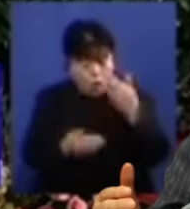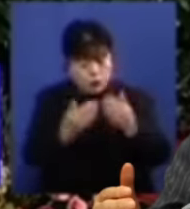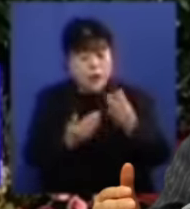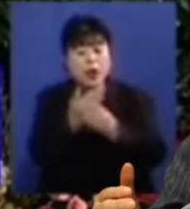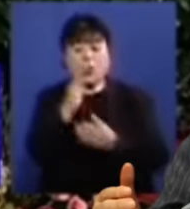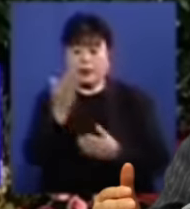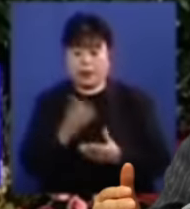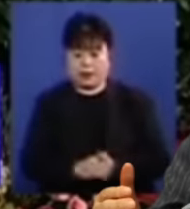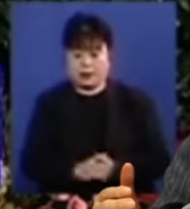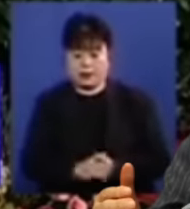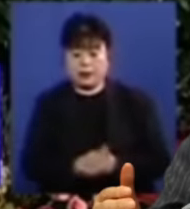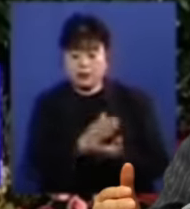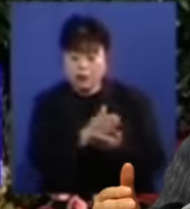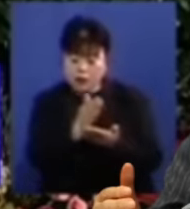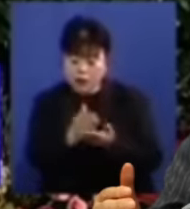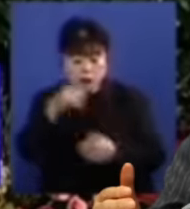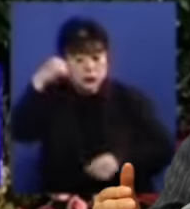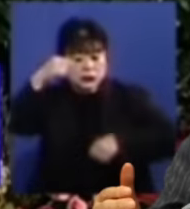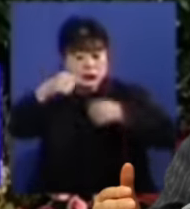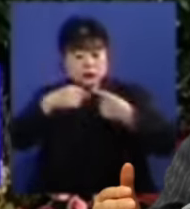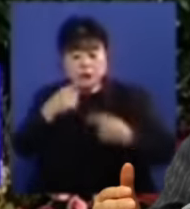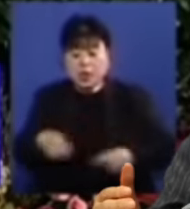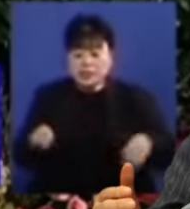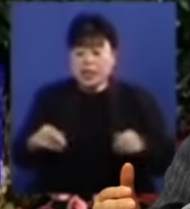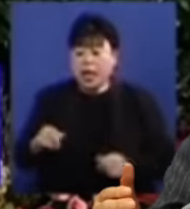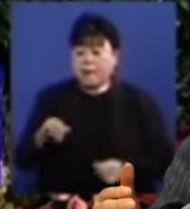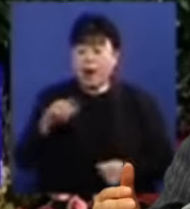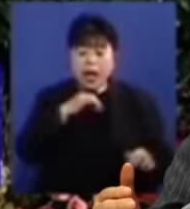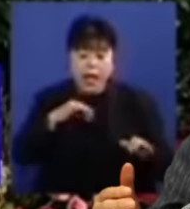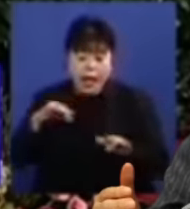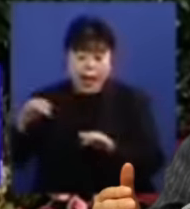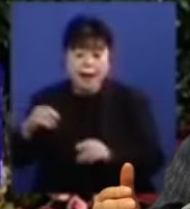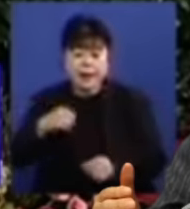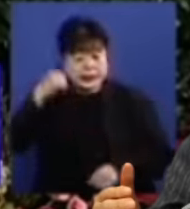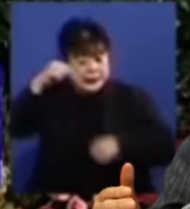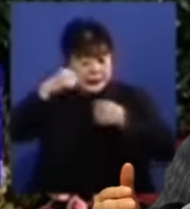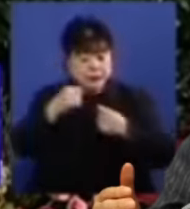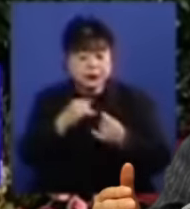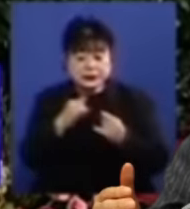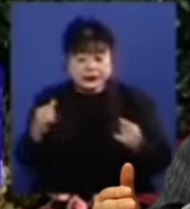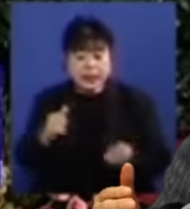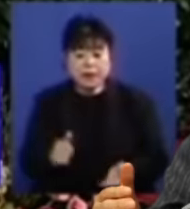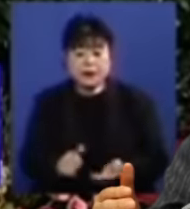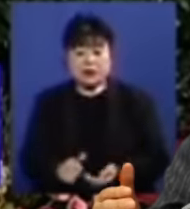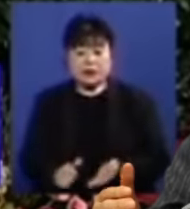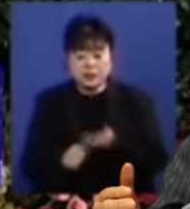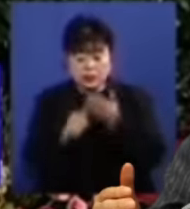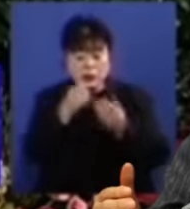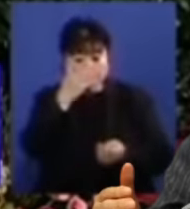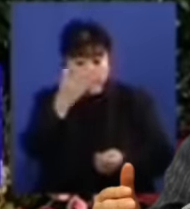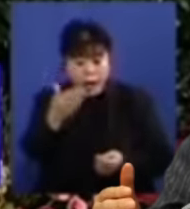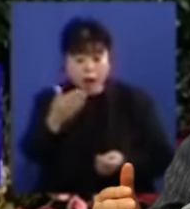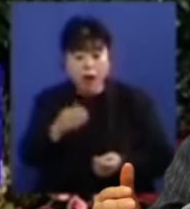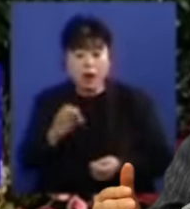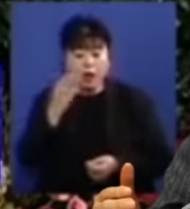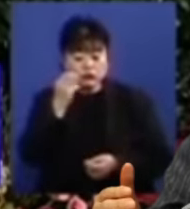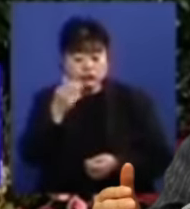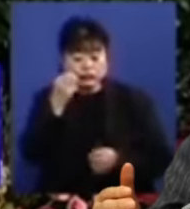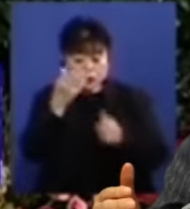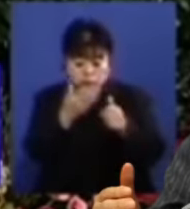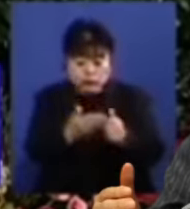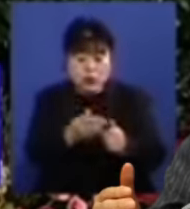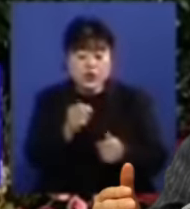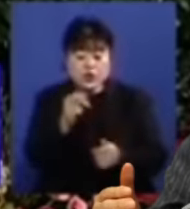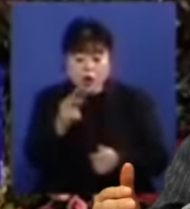나느니라. 여러 종류의 짐승과 새와 벌레와 바다의 생물은 다 사람이 길들일 수 있고 길들여 왔거니와